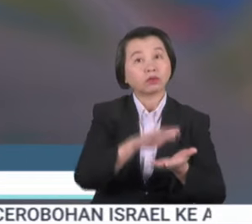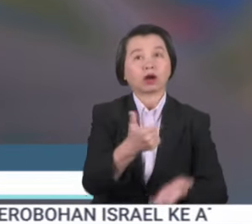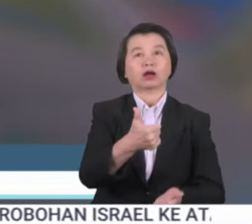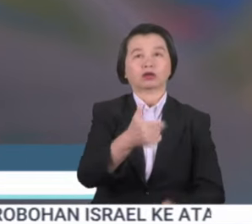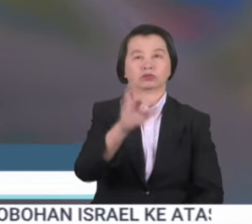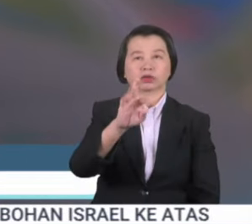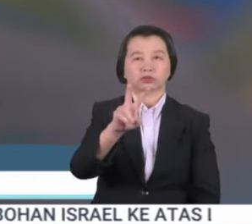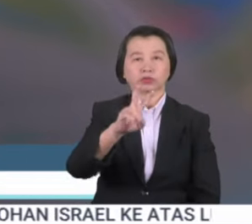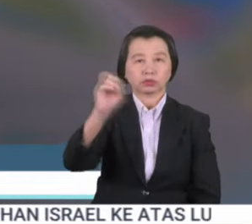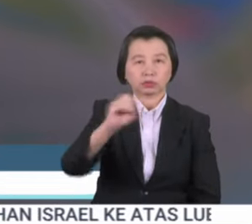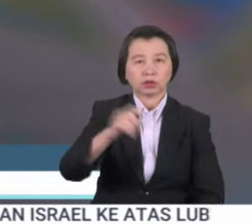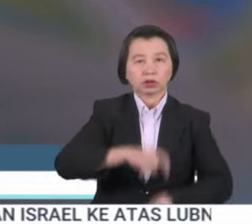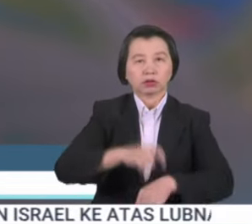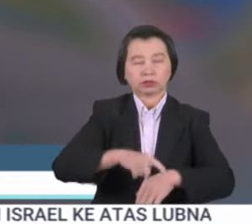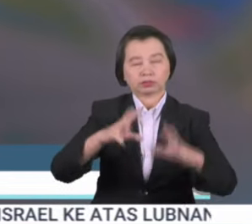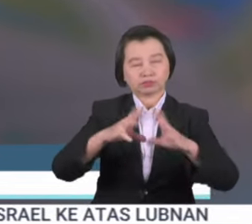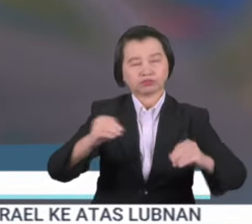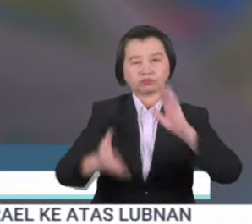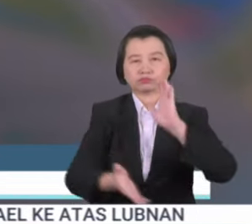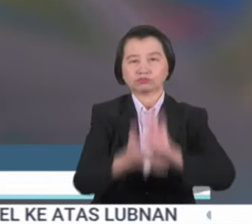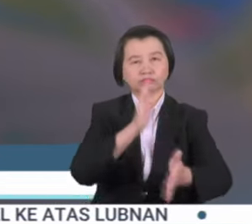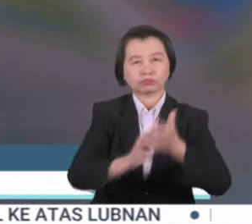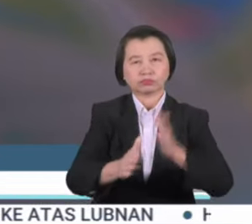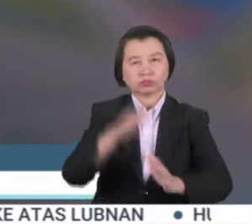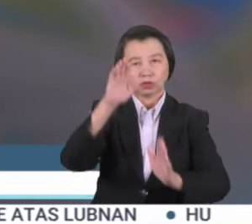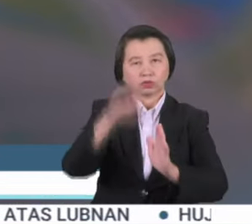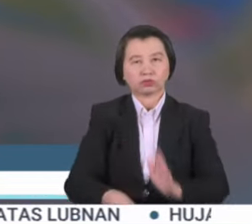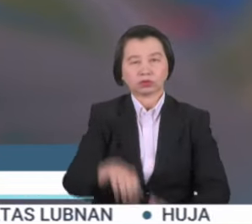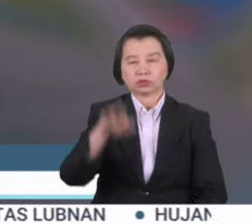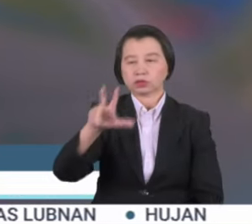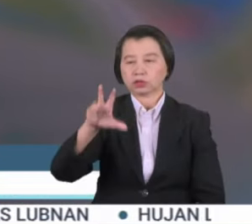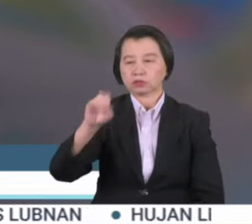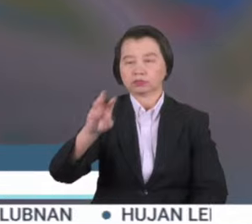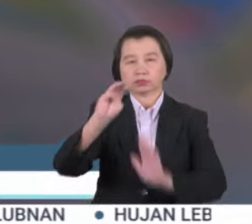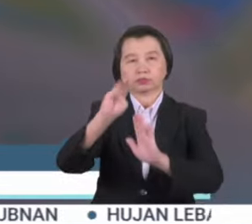Waktu penyelesaian urusan kini kurang dari 30 minit.